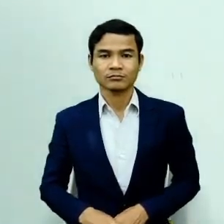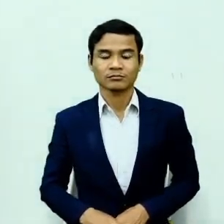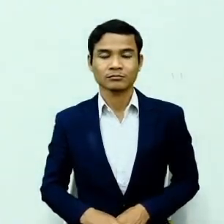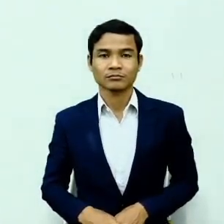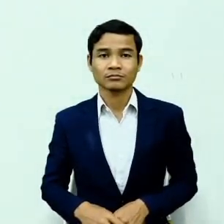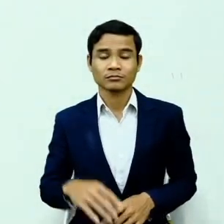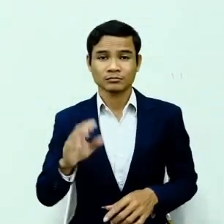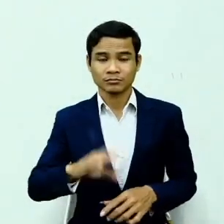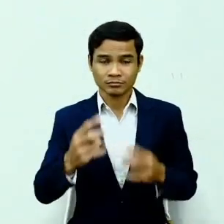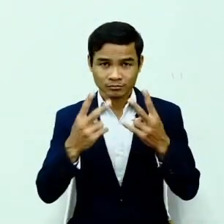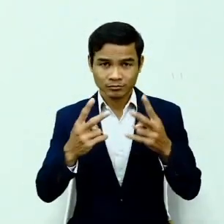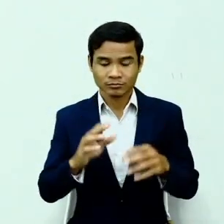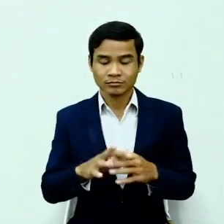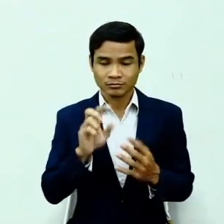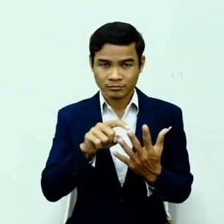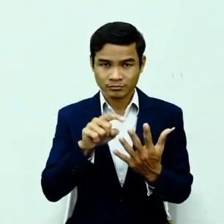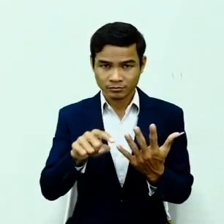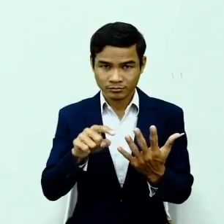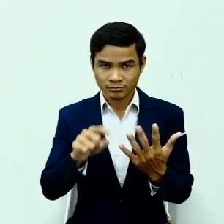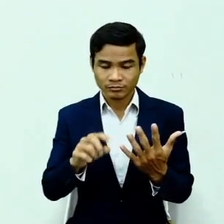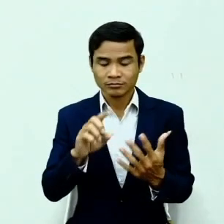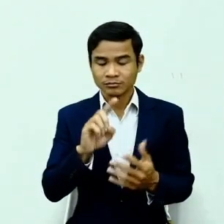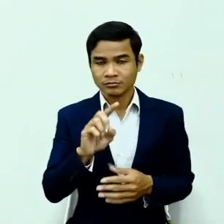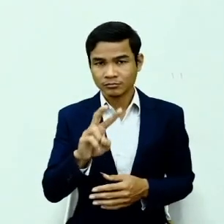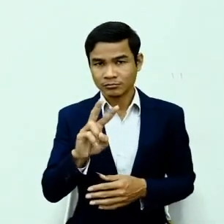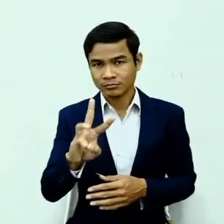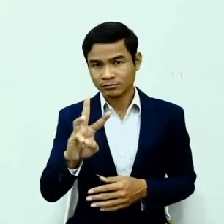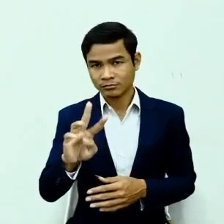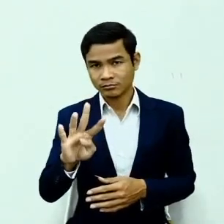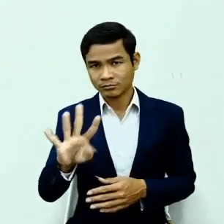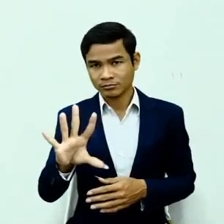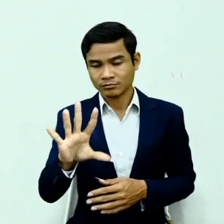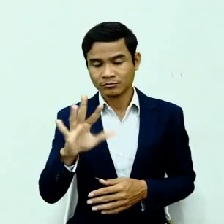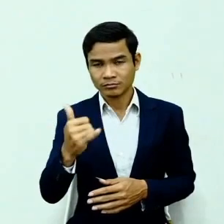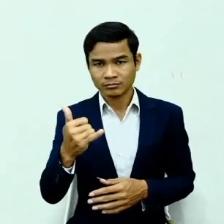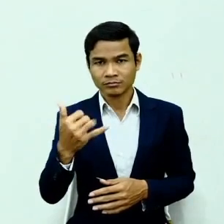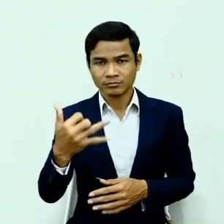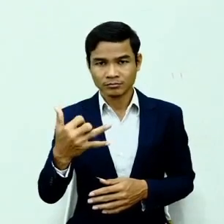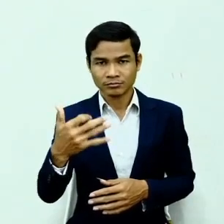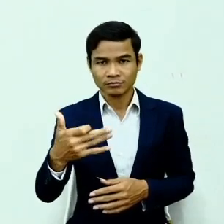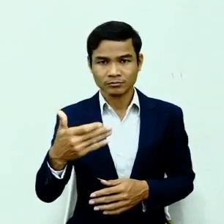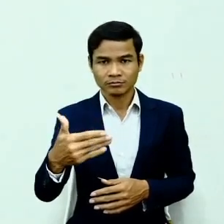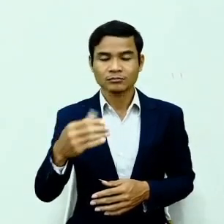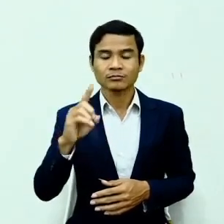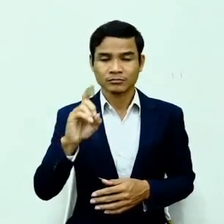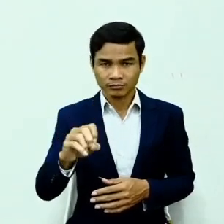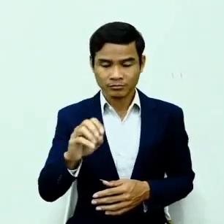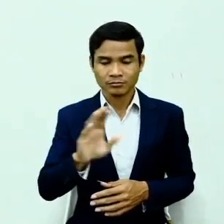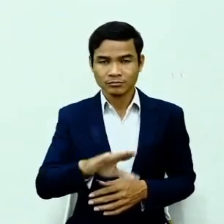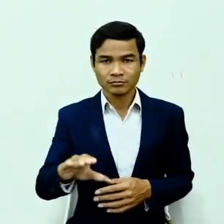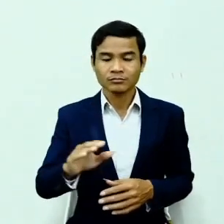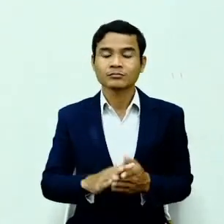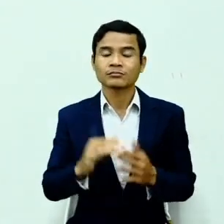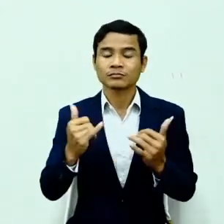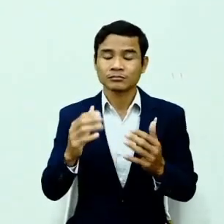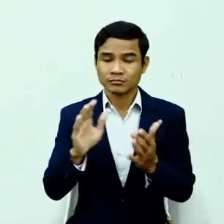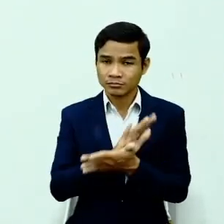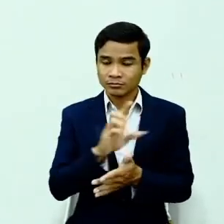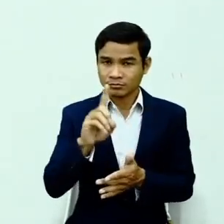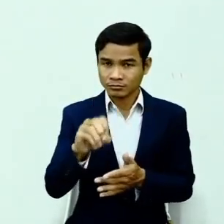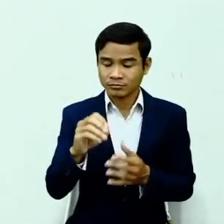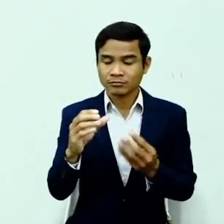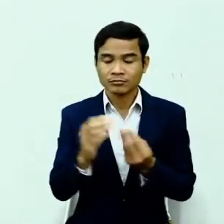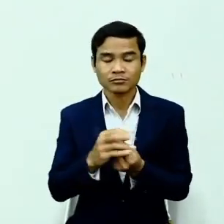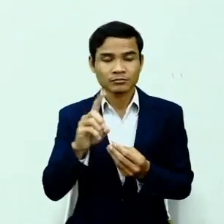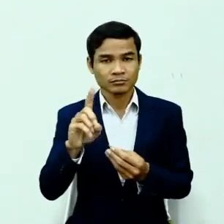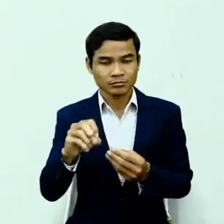Chà chân con rộp tỏ. Mùi pí bấy bốn trăm trăm mùi trăm pi trăm bay trăm bốn đọc. Chắc mình tẹt đọc nhưng chùm nguồn